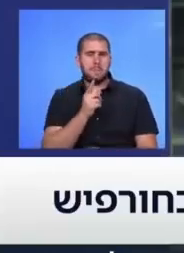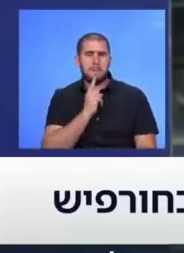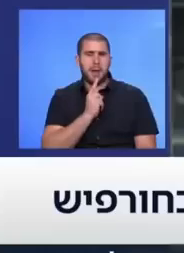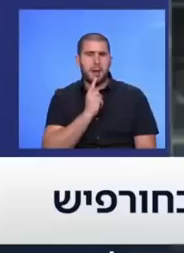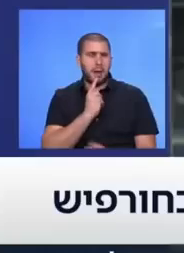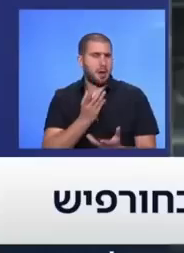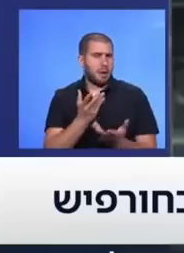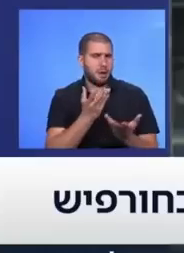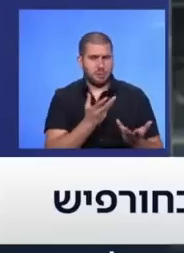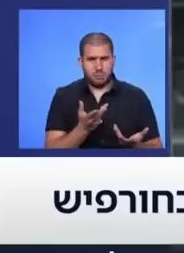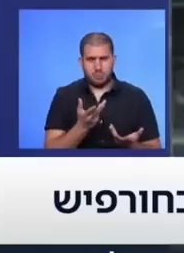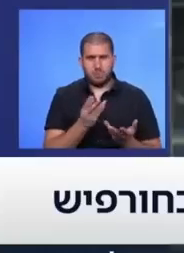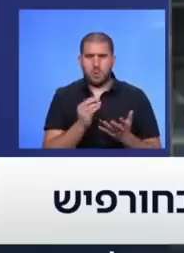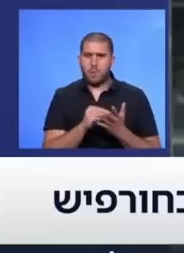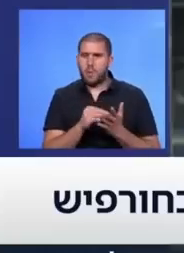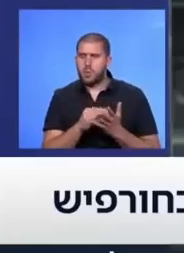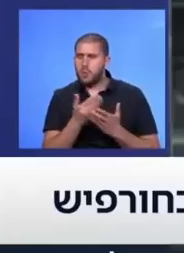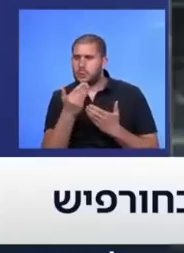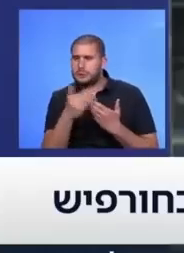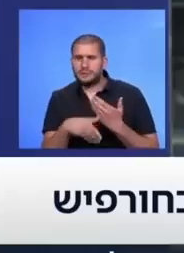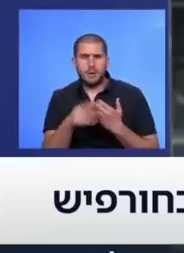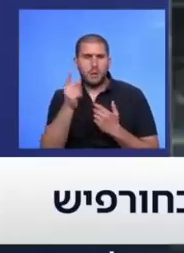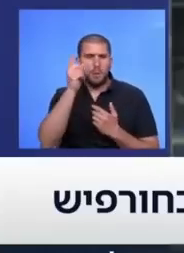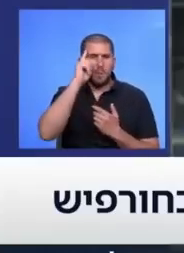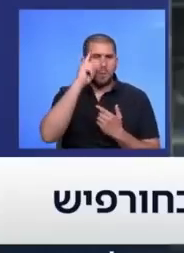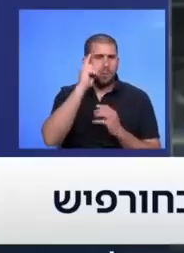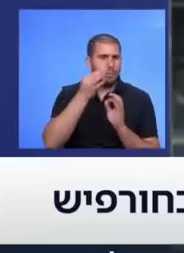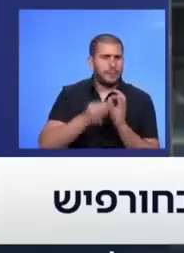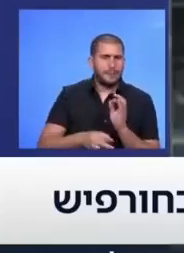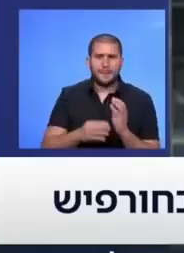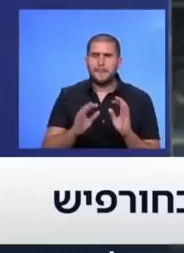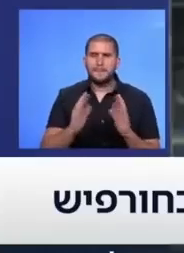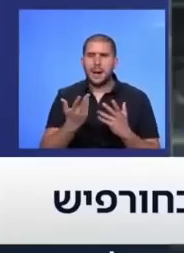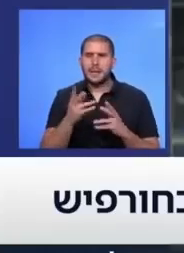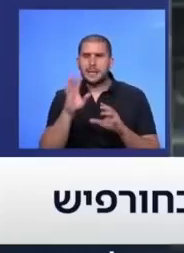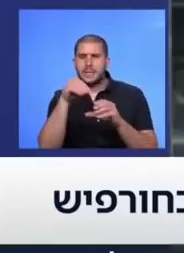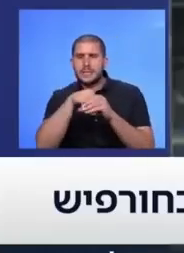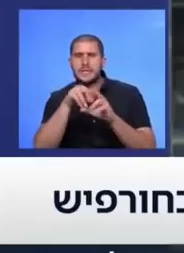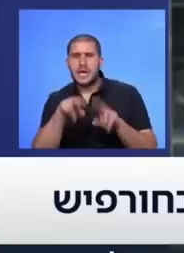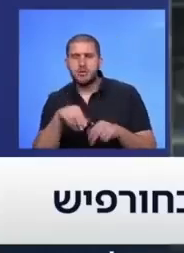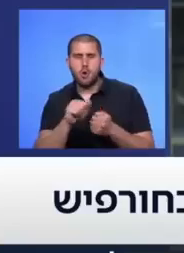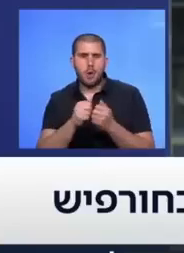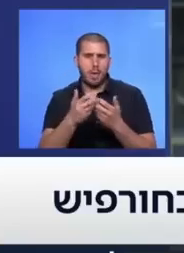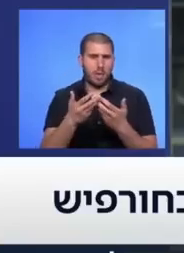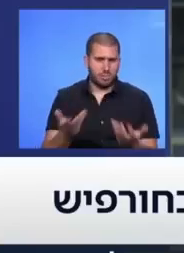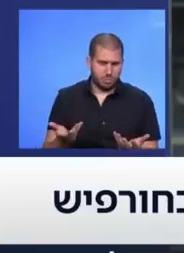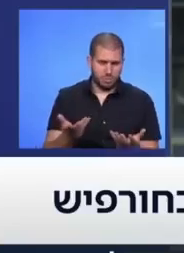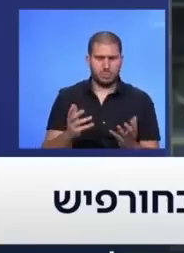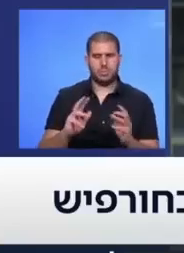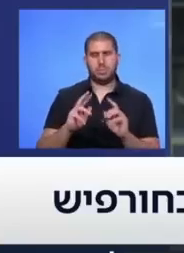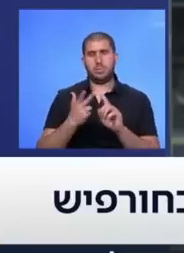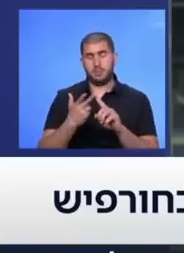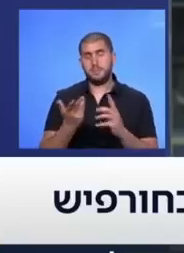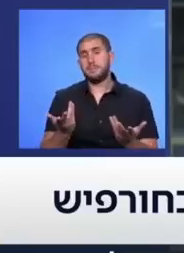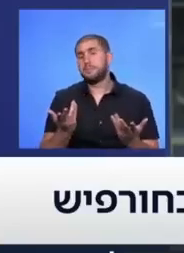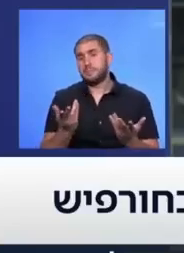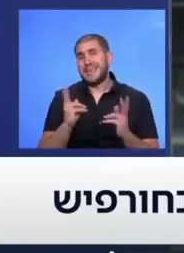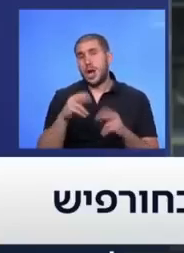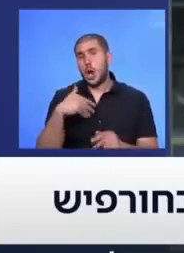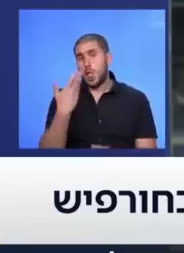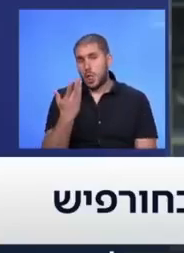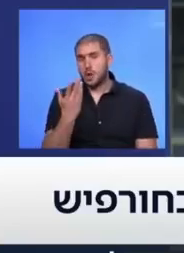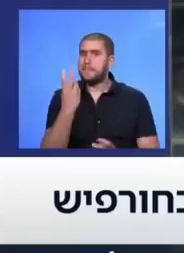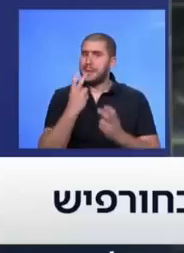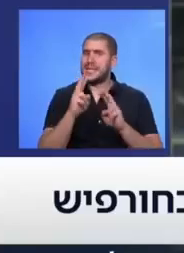כזה סגור וידוע וברור מה נמצאים שם, מה לא נמצאים שם. אז יכול להיות שהיה